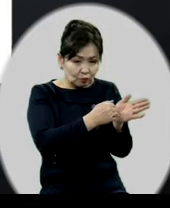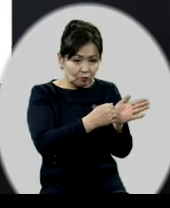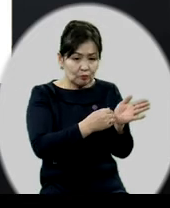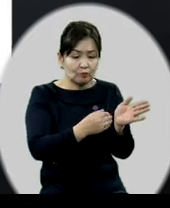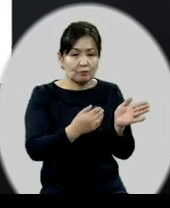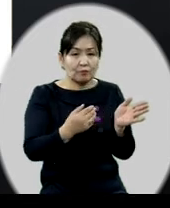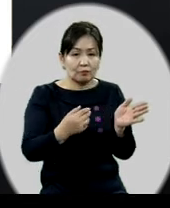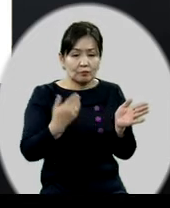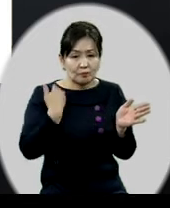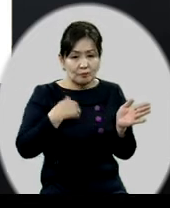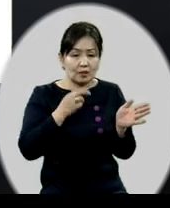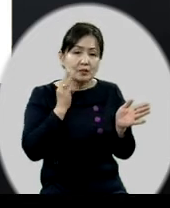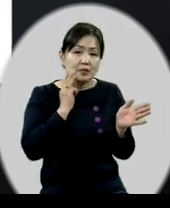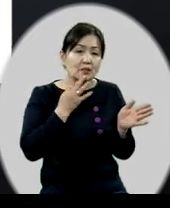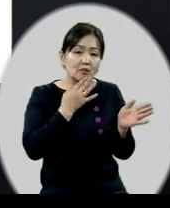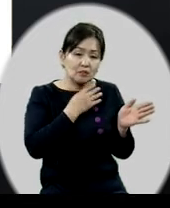бодъё.